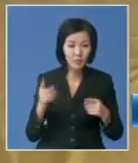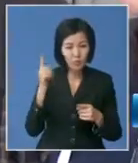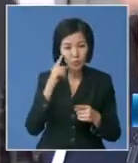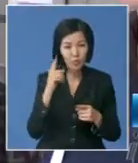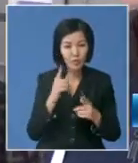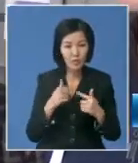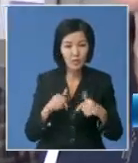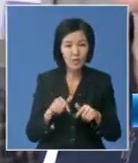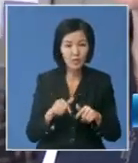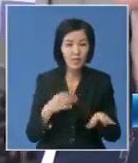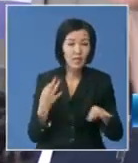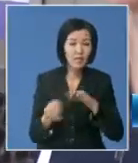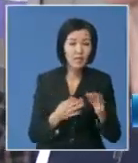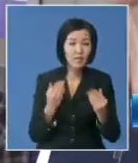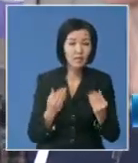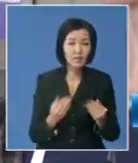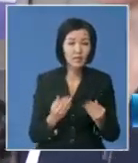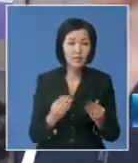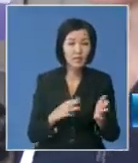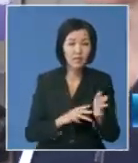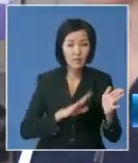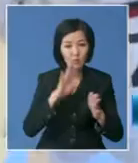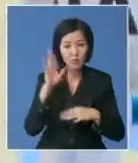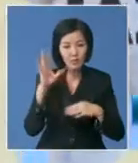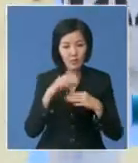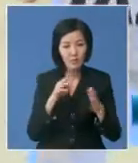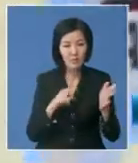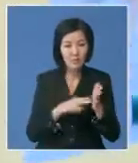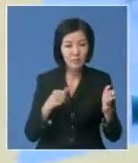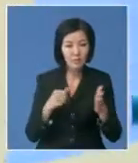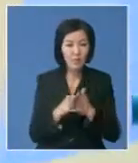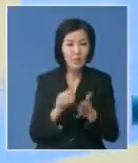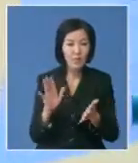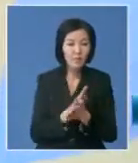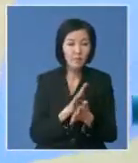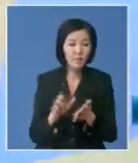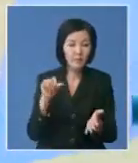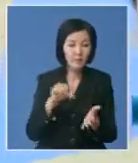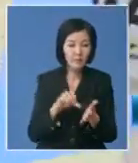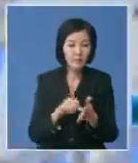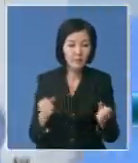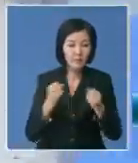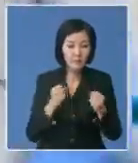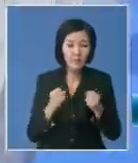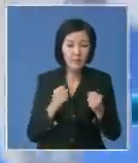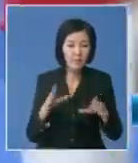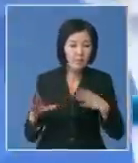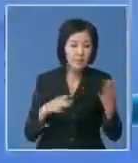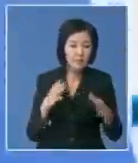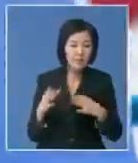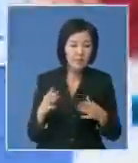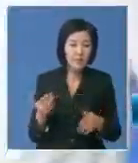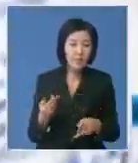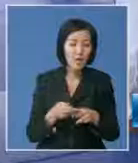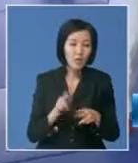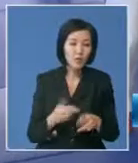мероприятия оналайн немцы уже сегодня с 8 утра до 7 вечера могут абсолютно бесплатно посещать спорткомплекс и заниматься любым видом спорта